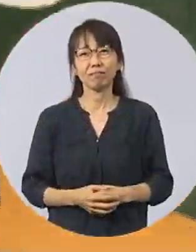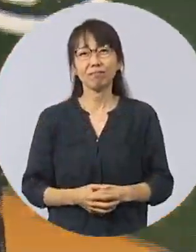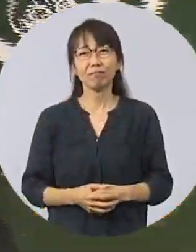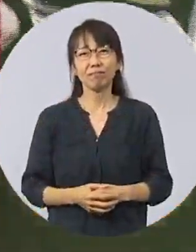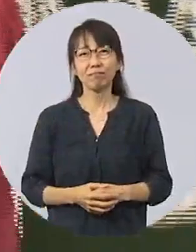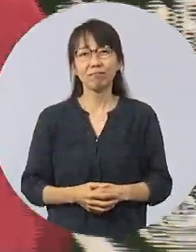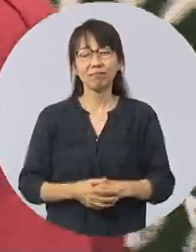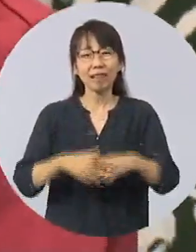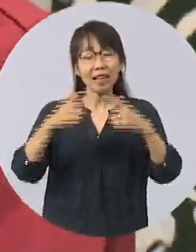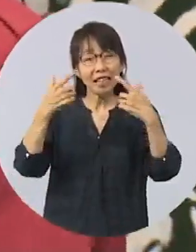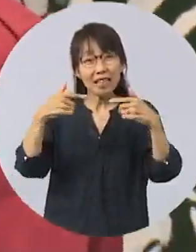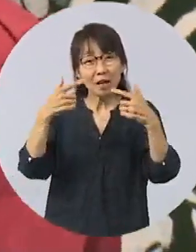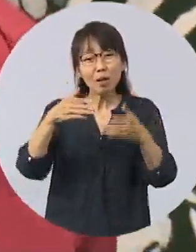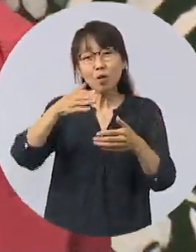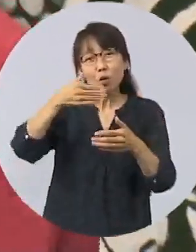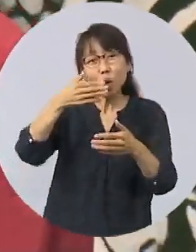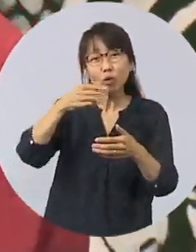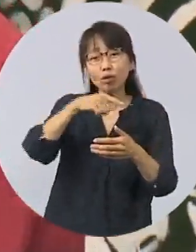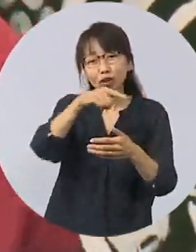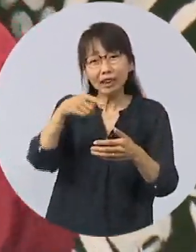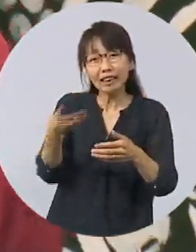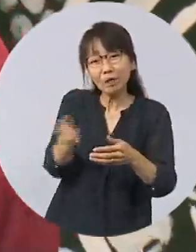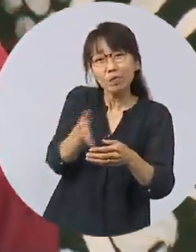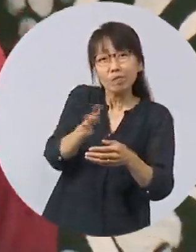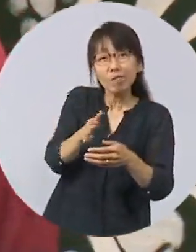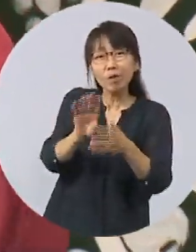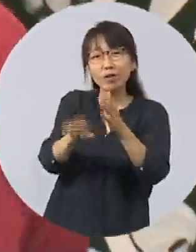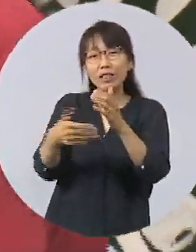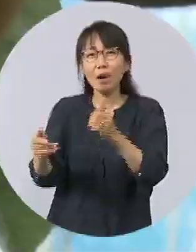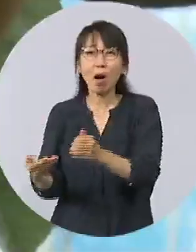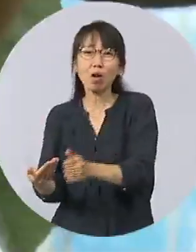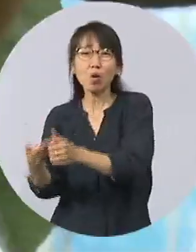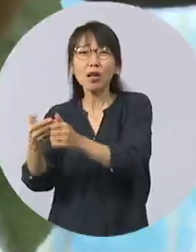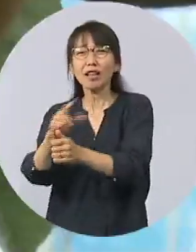の食卓を彩る藤沢産の農水産物、